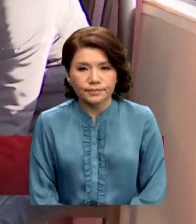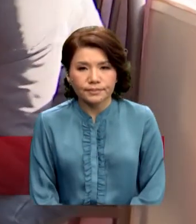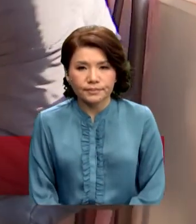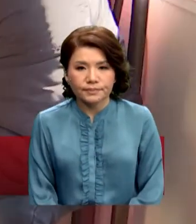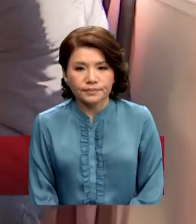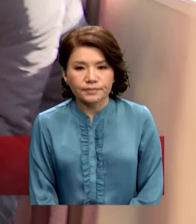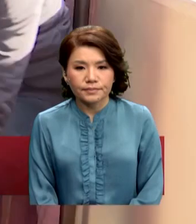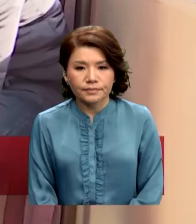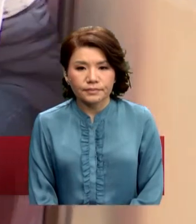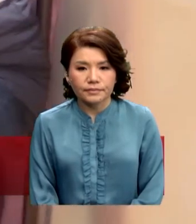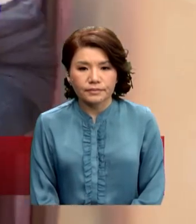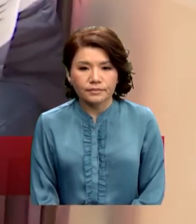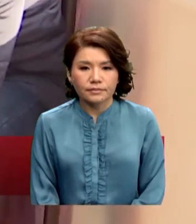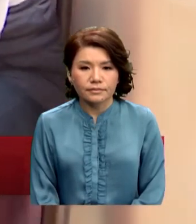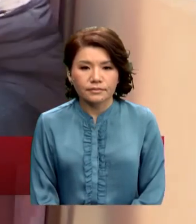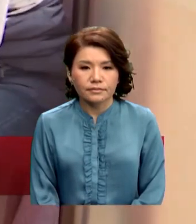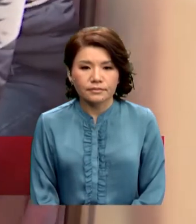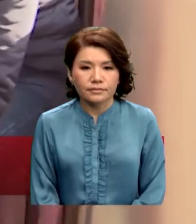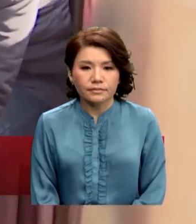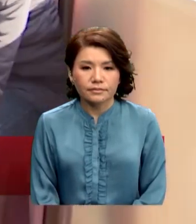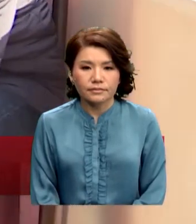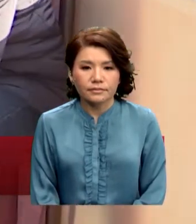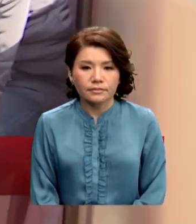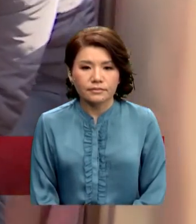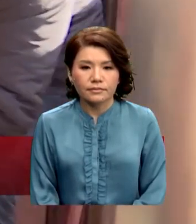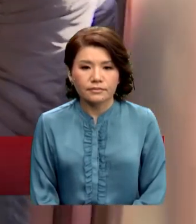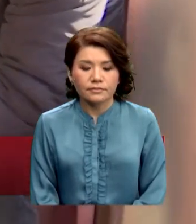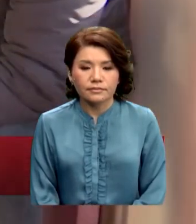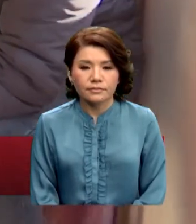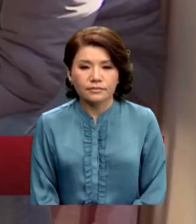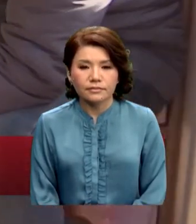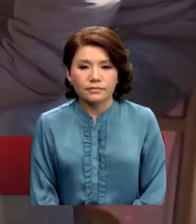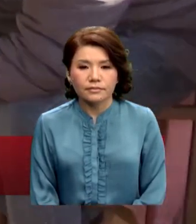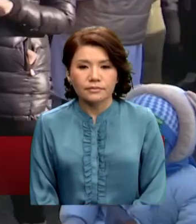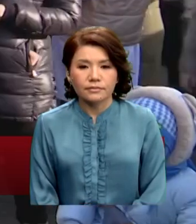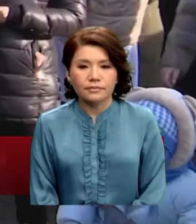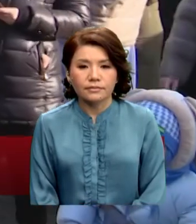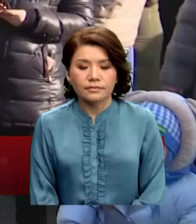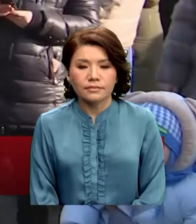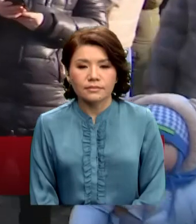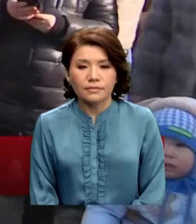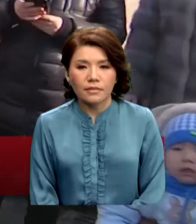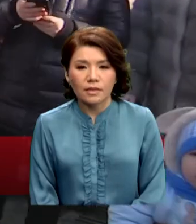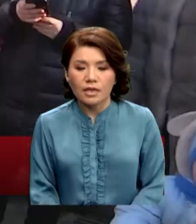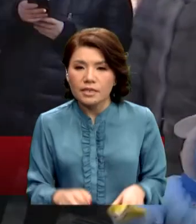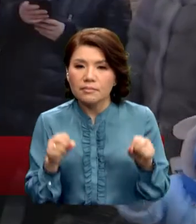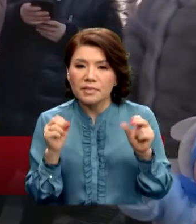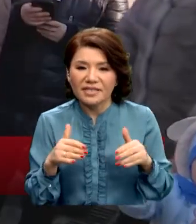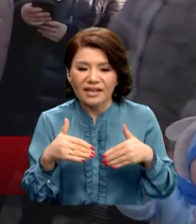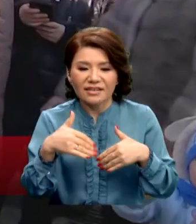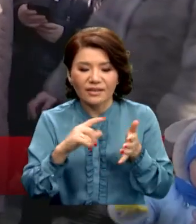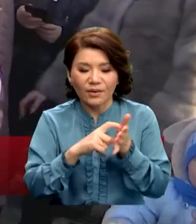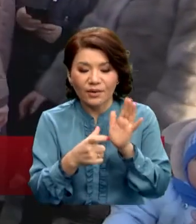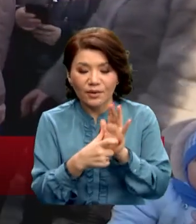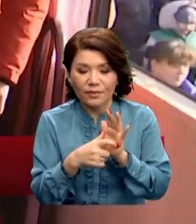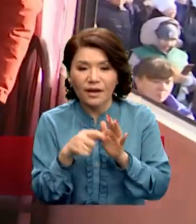Ничего страшного. Больше не удержишься. Больше не удержишься. Стекло полетит, шкаф полетит. А ведь в специальной кабинке была